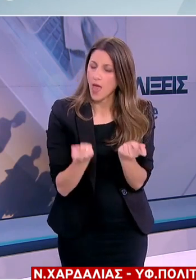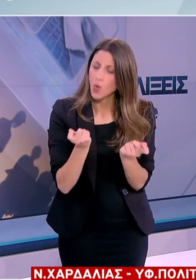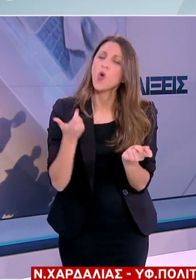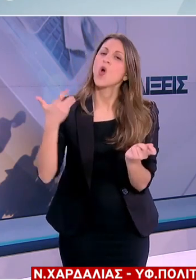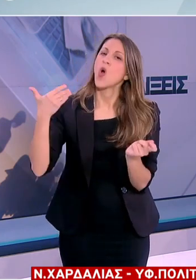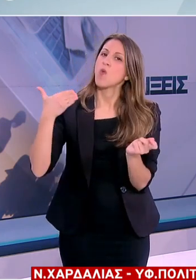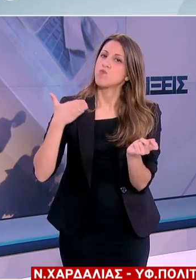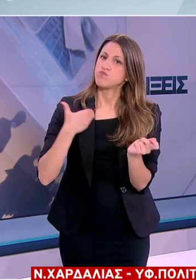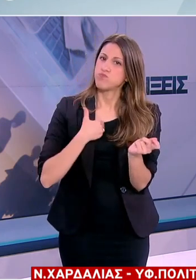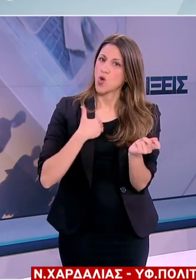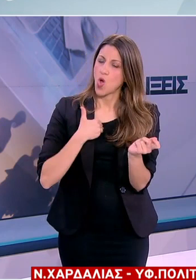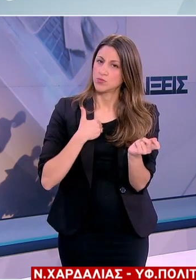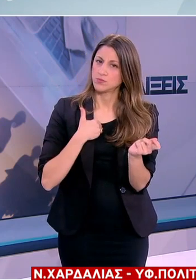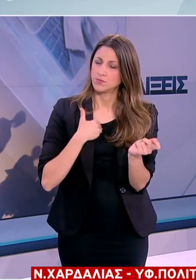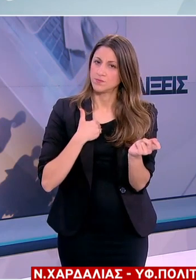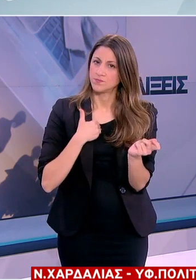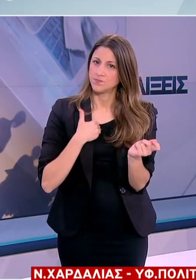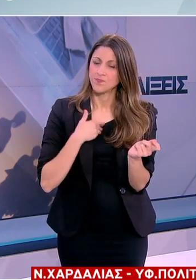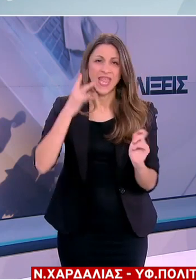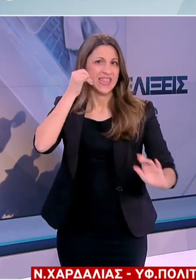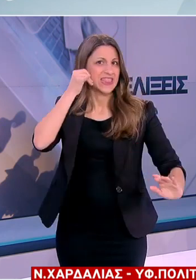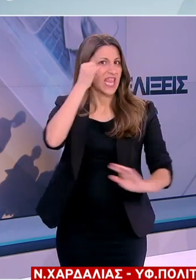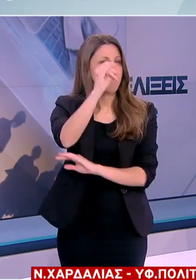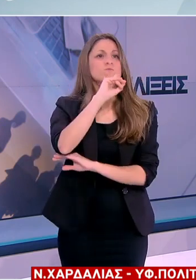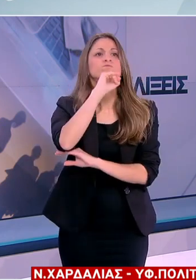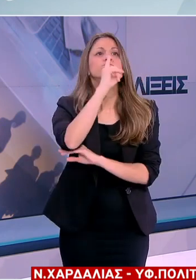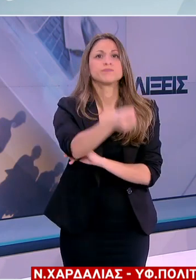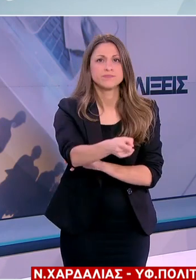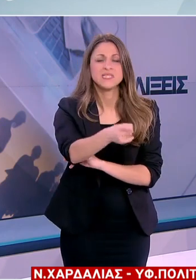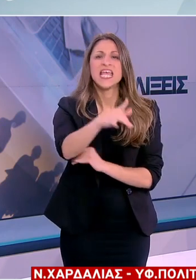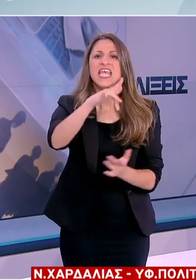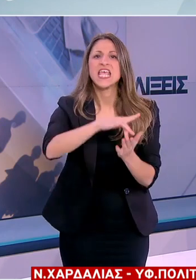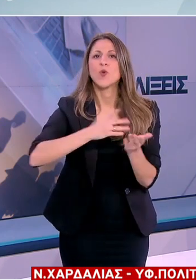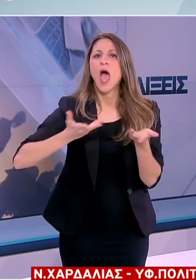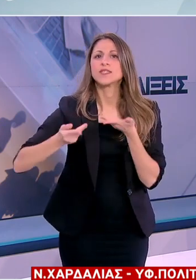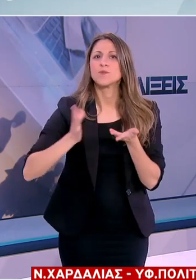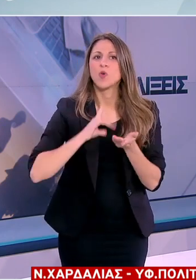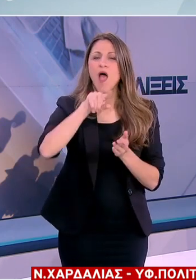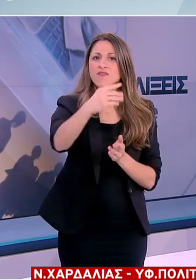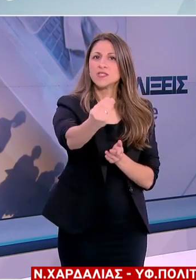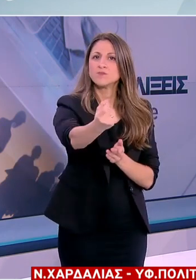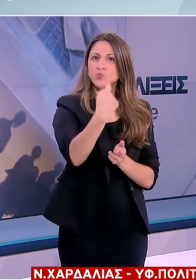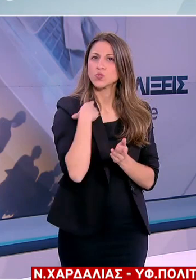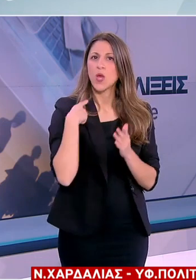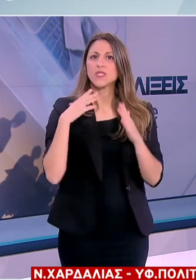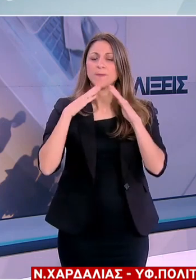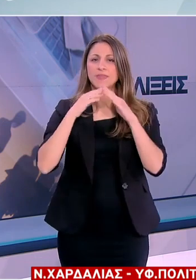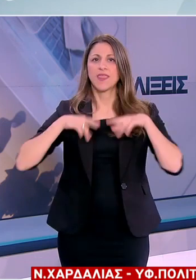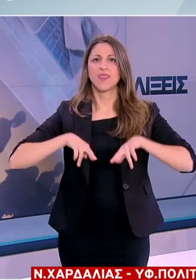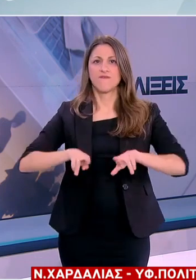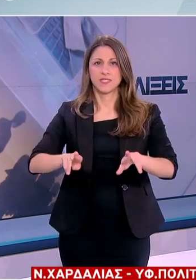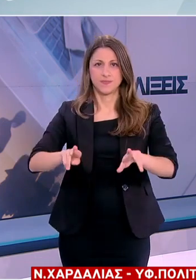τους από την οικία του πολίτη μετά από τηλεφωνική εντολή στο ΚΕΠ. Να σημειωθεί ότι η τηλεφωνική αίτηση μπορεί να